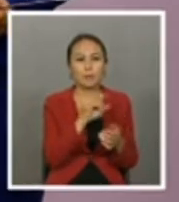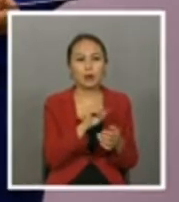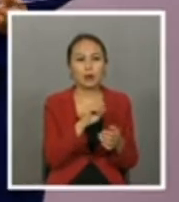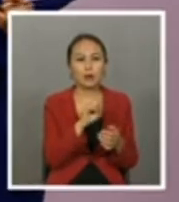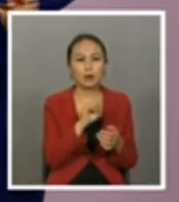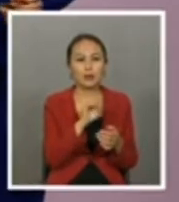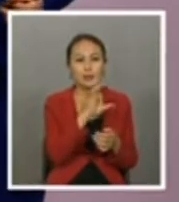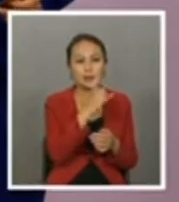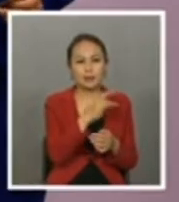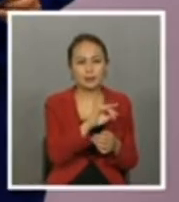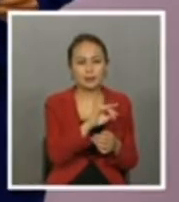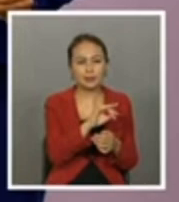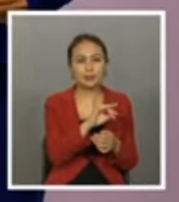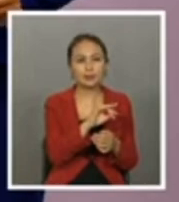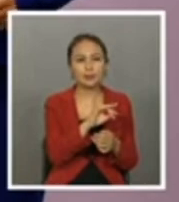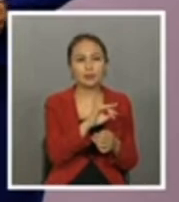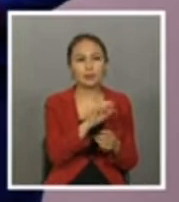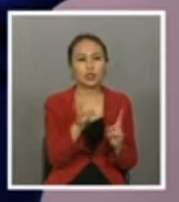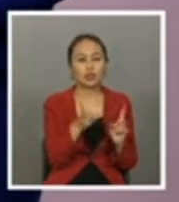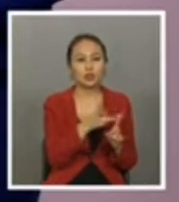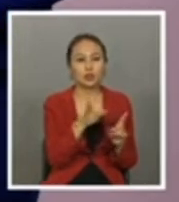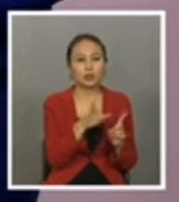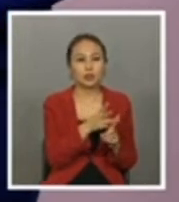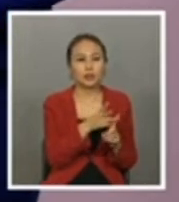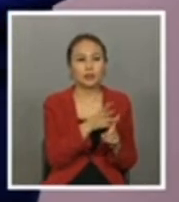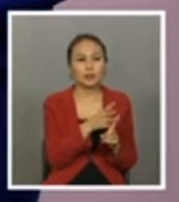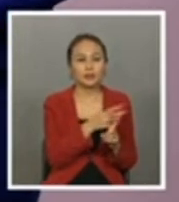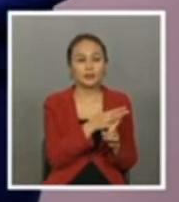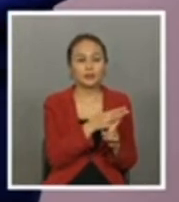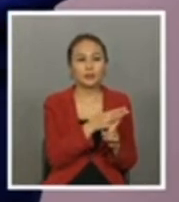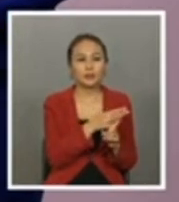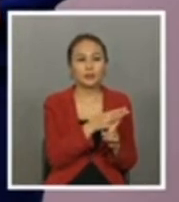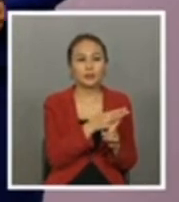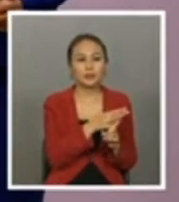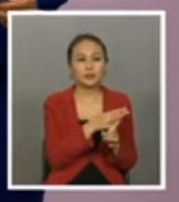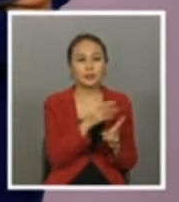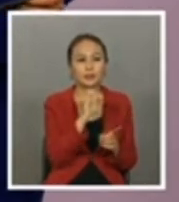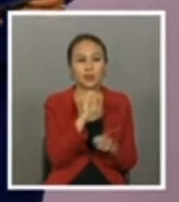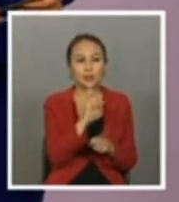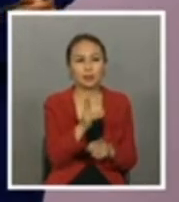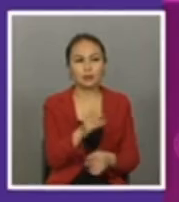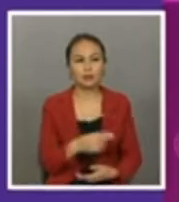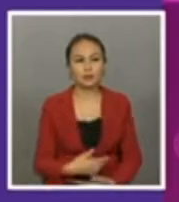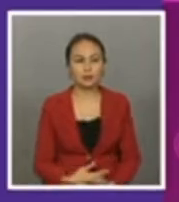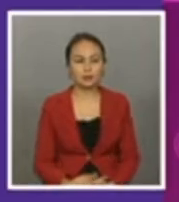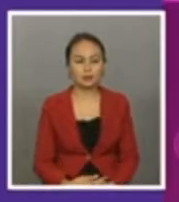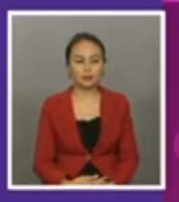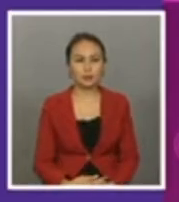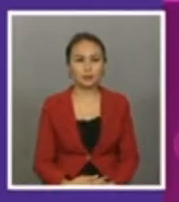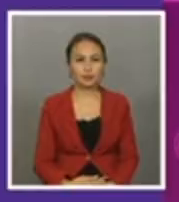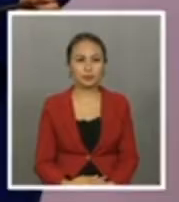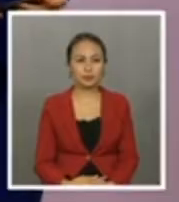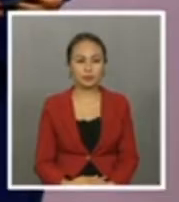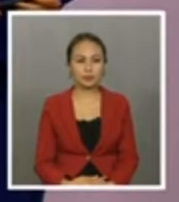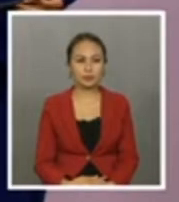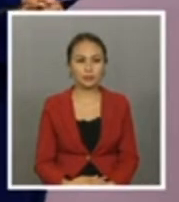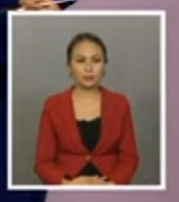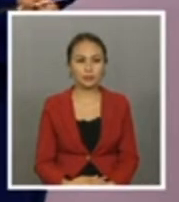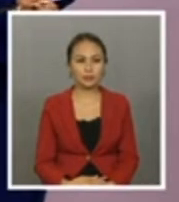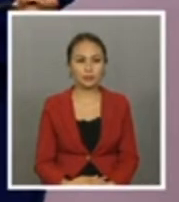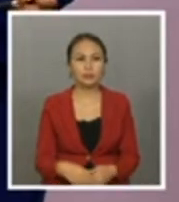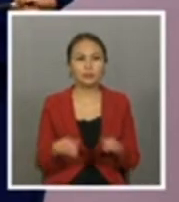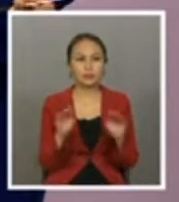сый. Ал үшінші сөздер тобындағы ортақ түбір ек сөзі.